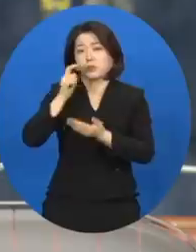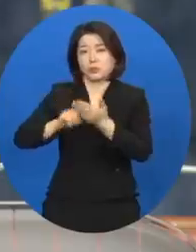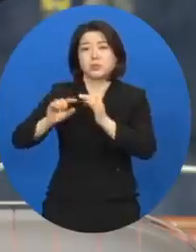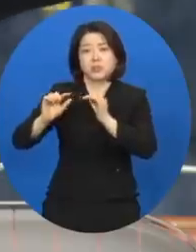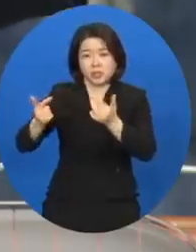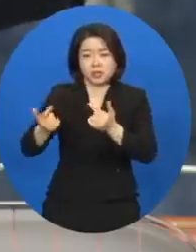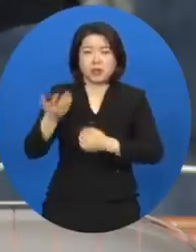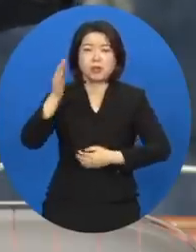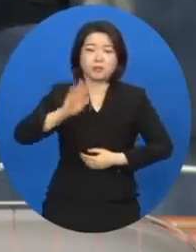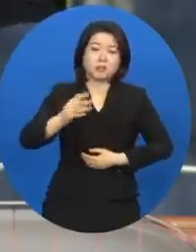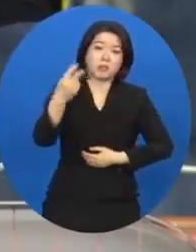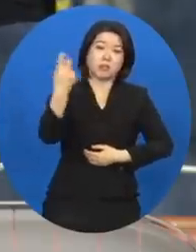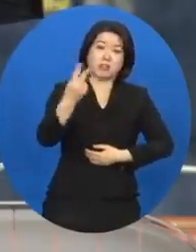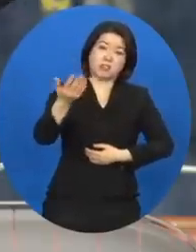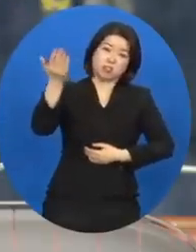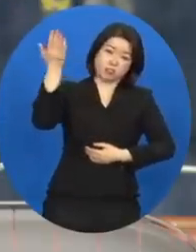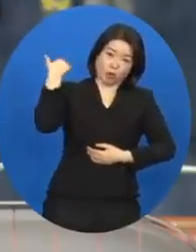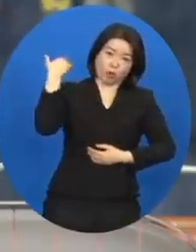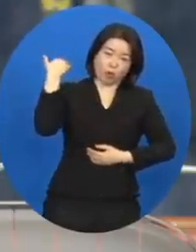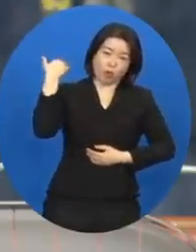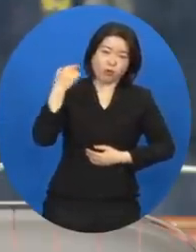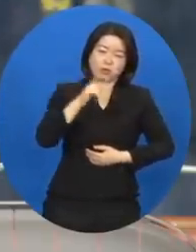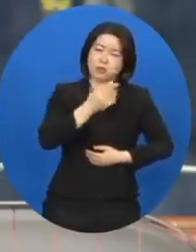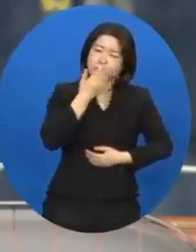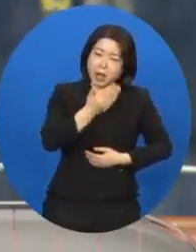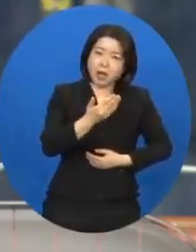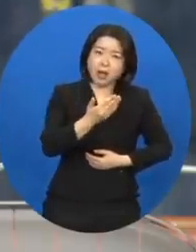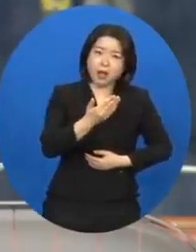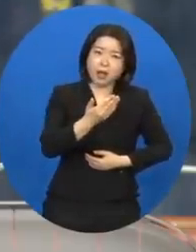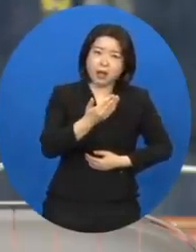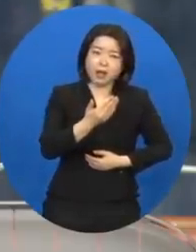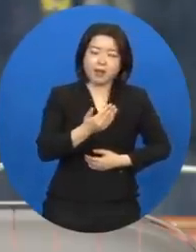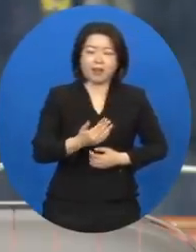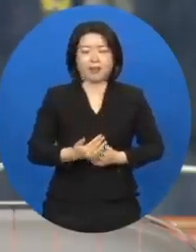그런데 2000년 전 이게 가당한 일입니까?